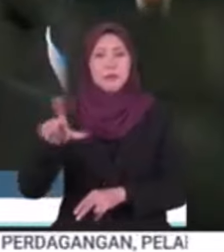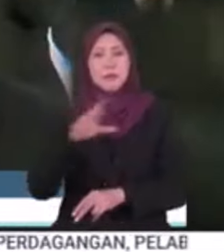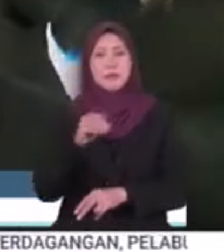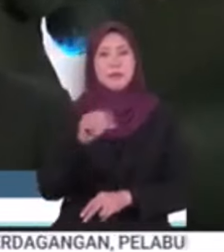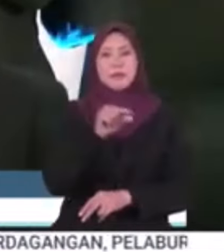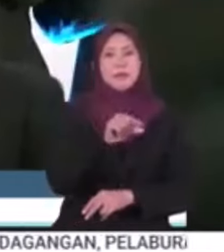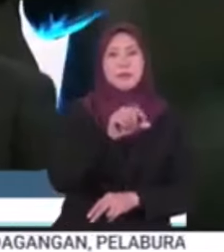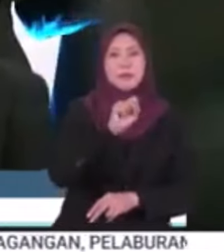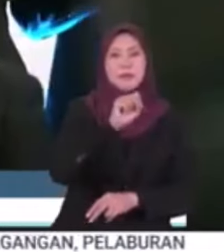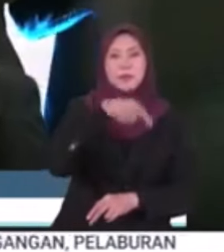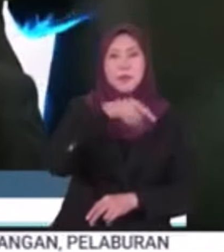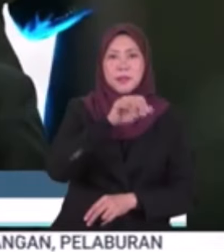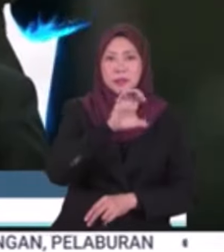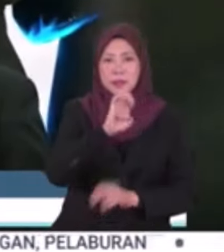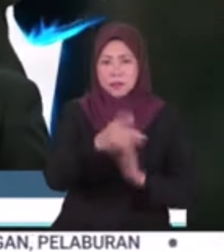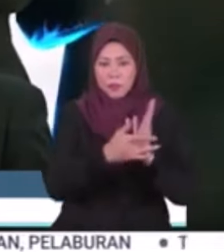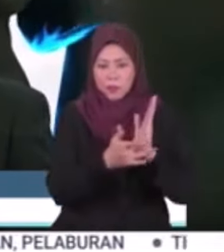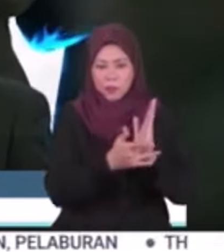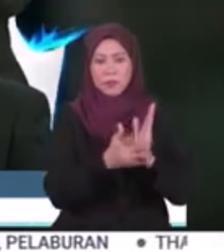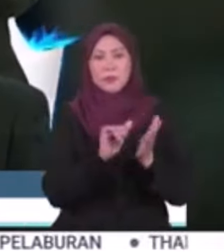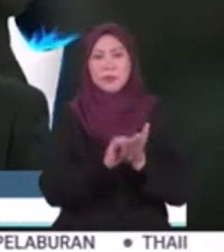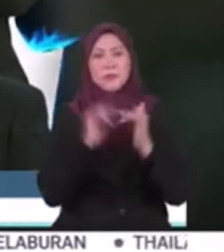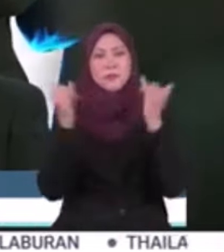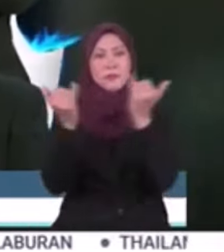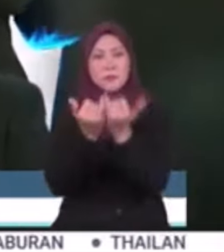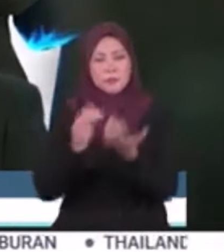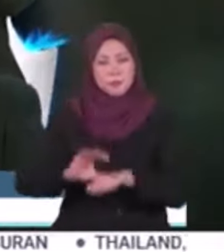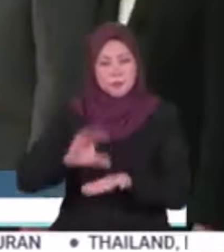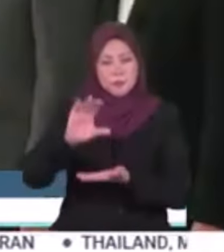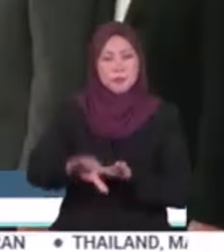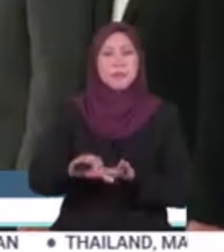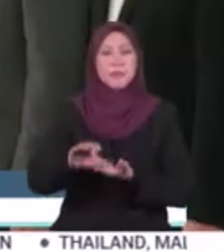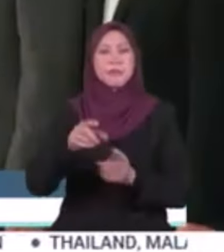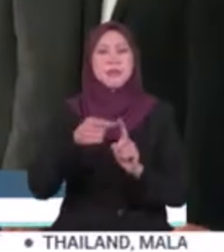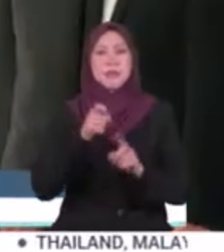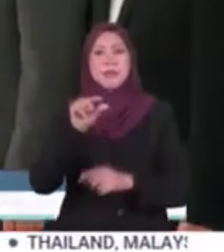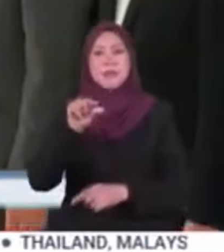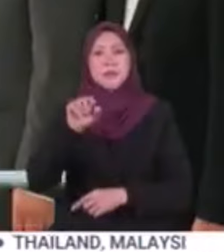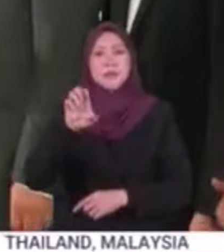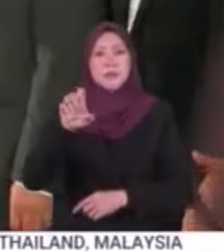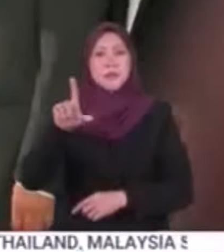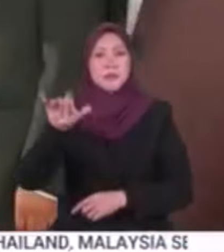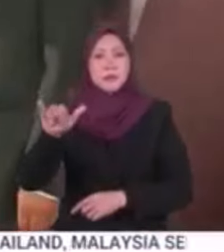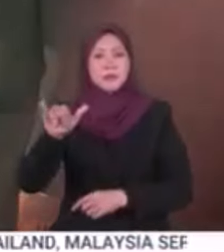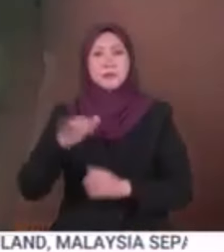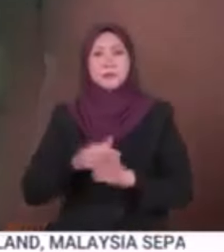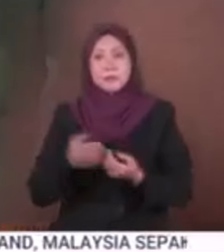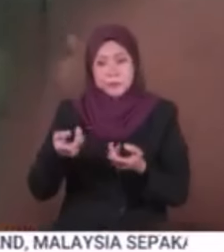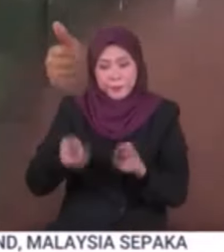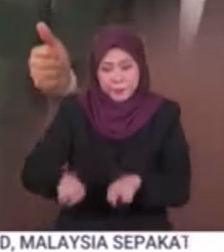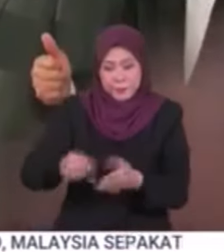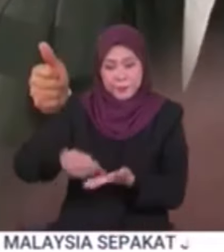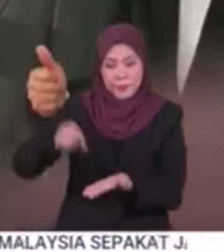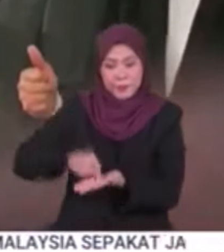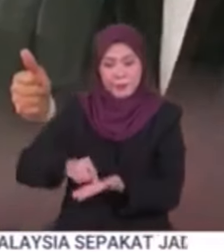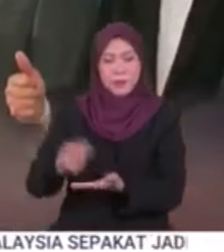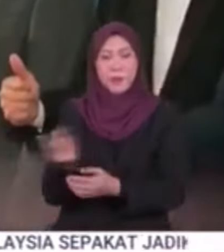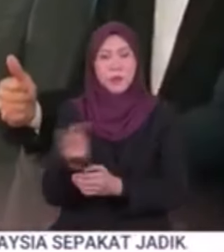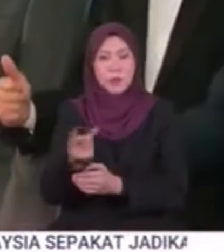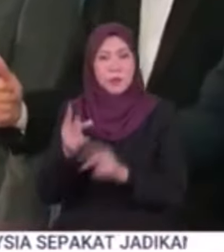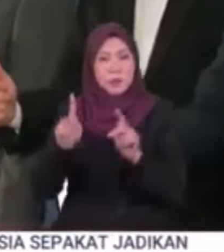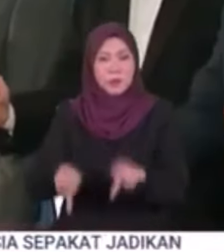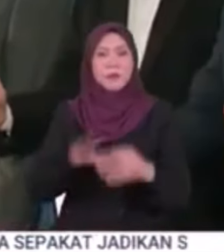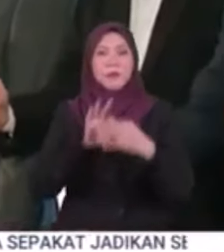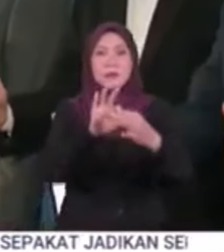gspace technology yang merupakan Syarikat pelaburan strategik menerusi perjanjian itu kedua-dua pihak